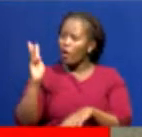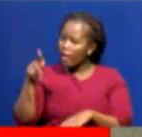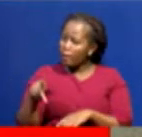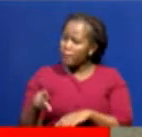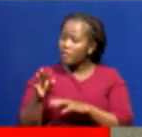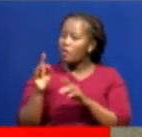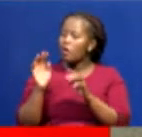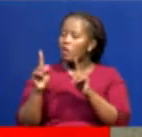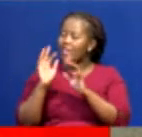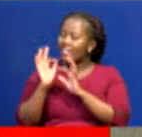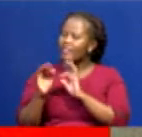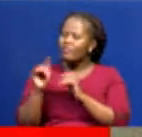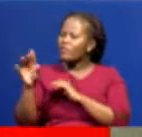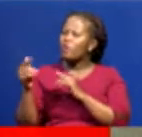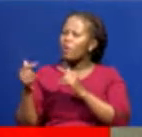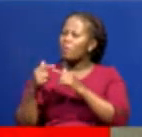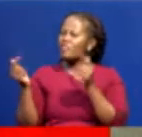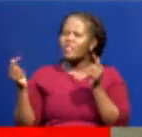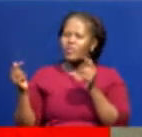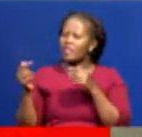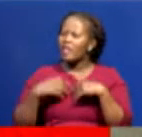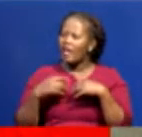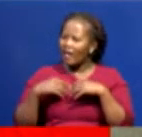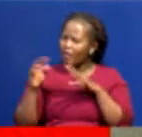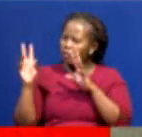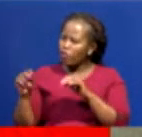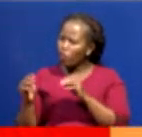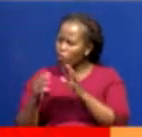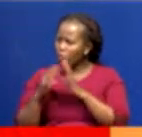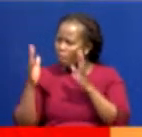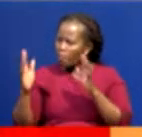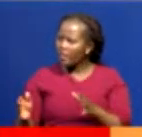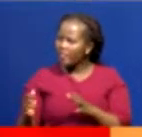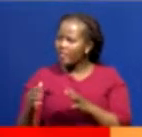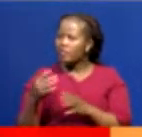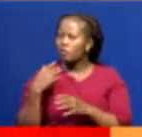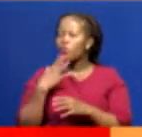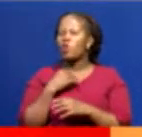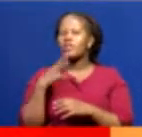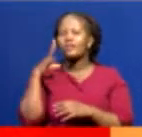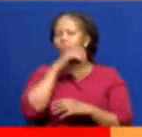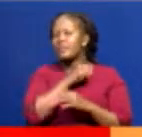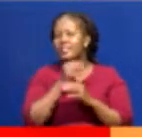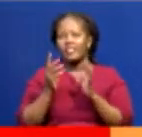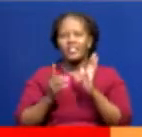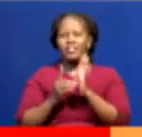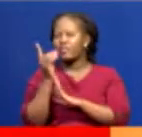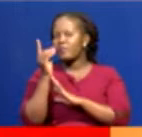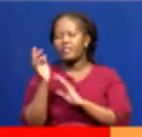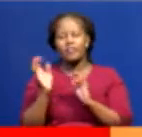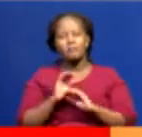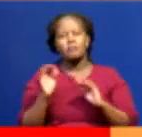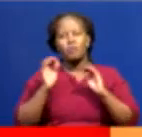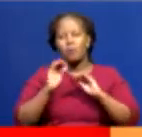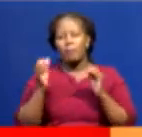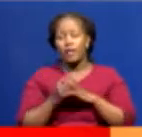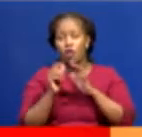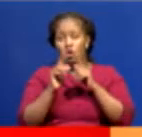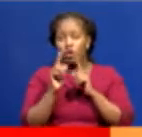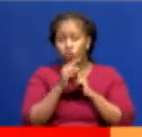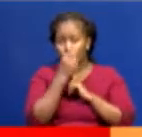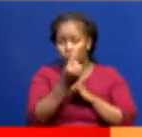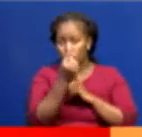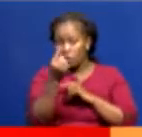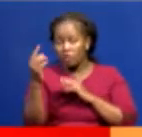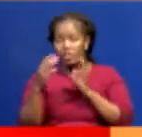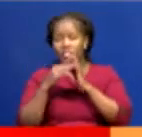upinzani, hamna mbunge ambaye anataka akose maendeleo. na kila mtu amechaguliwa ili